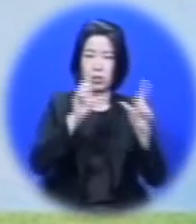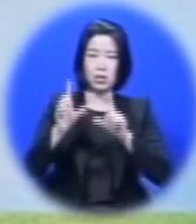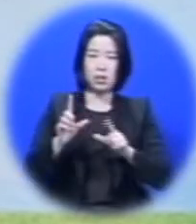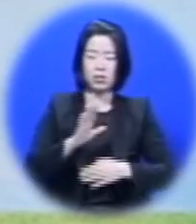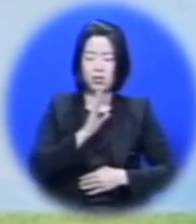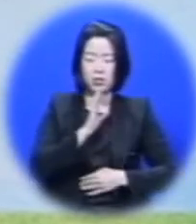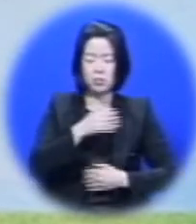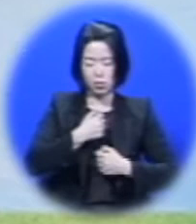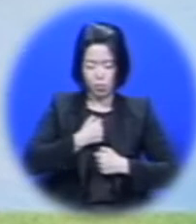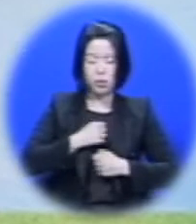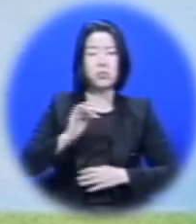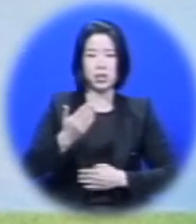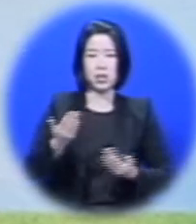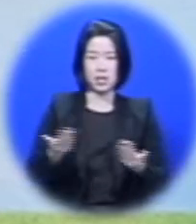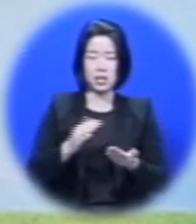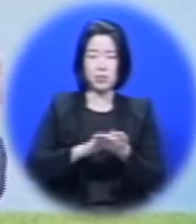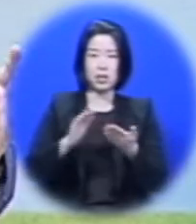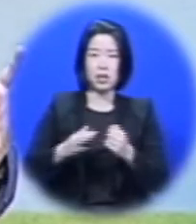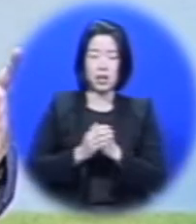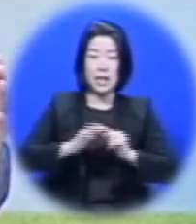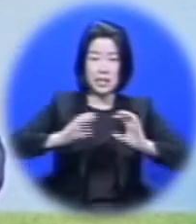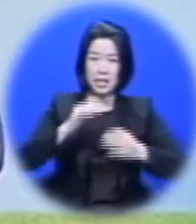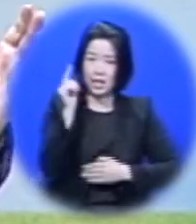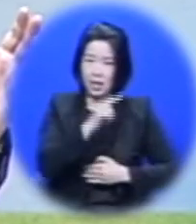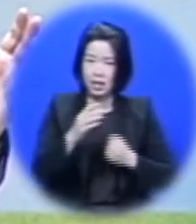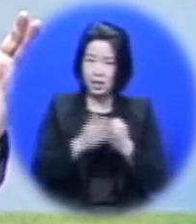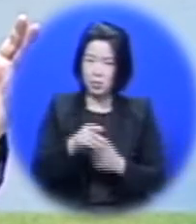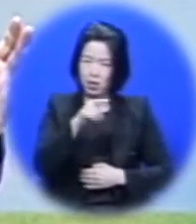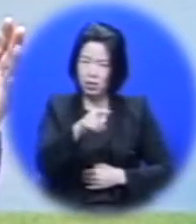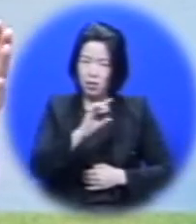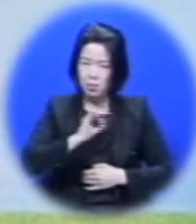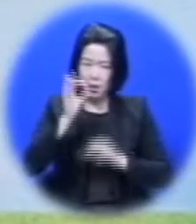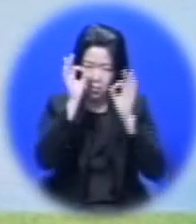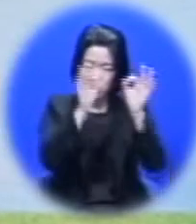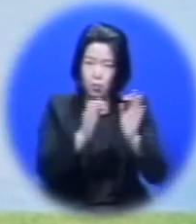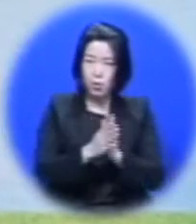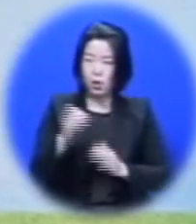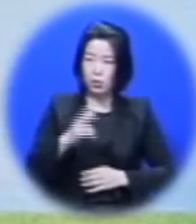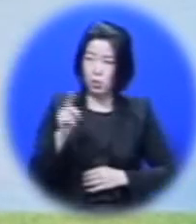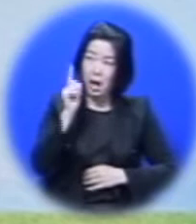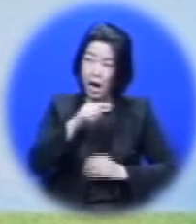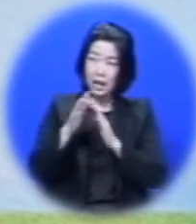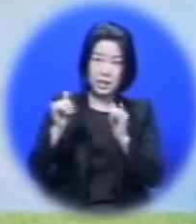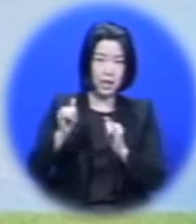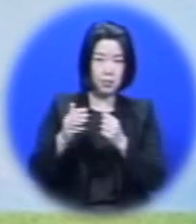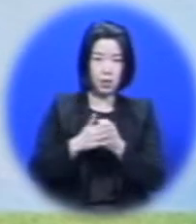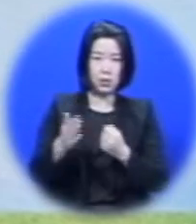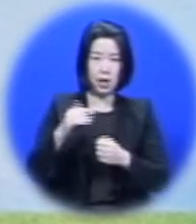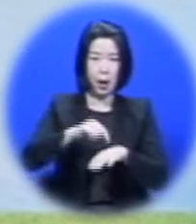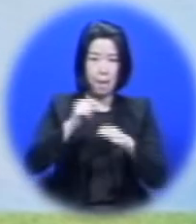정말 조심해야 할 일입니다. 세상이 악하다고 악한 것만 보고, 악한 사람 때문에